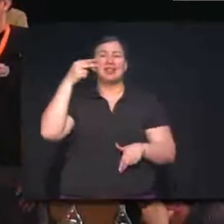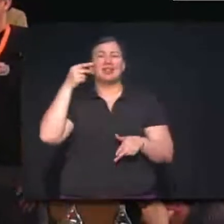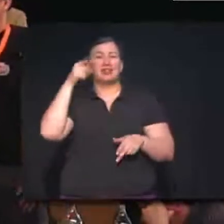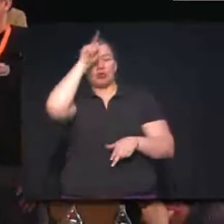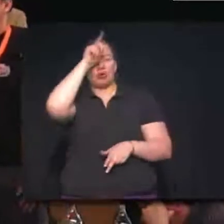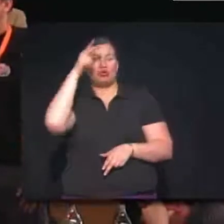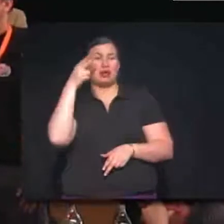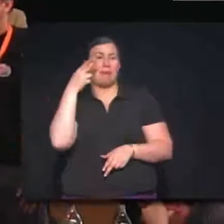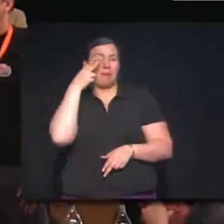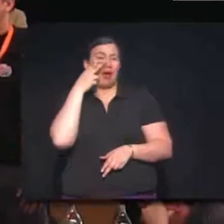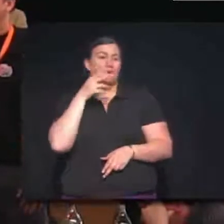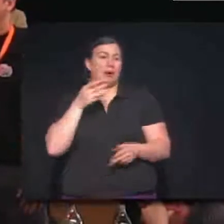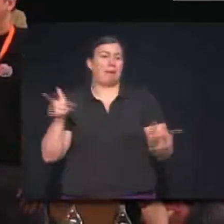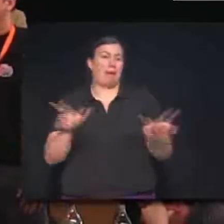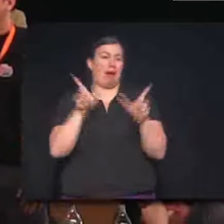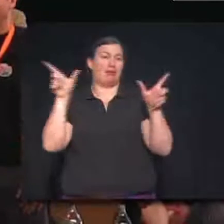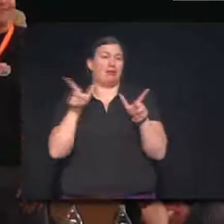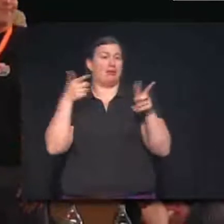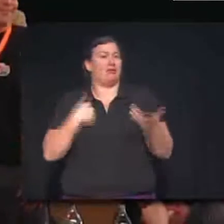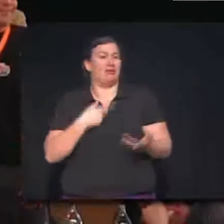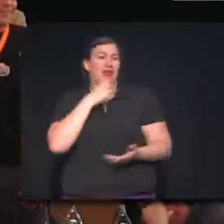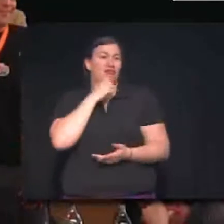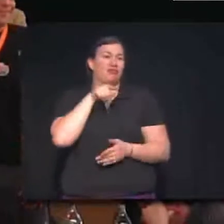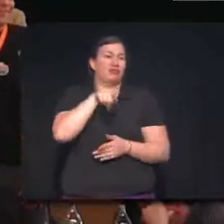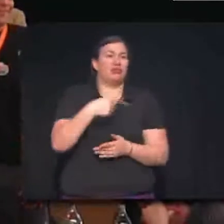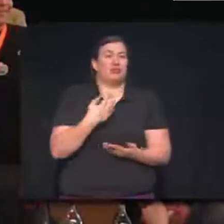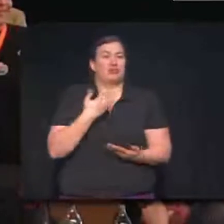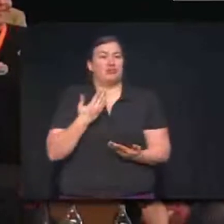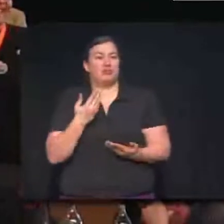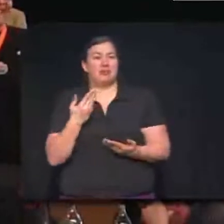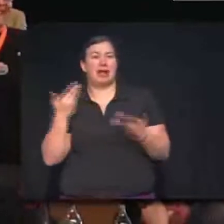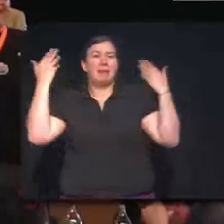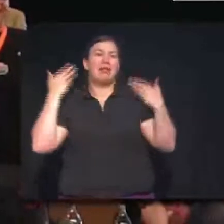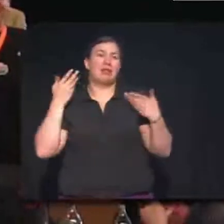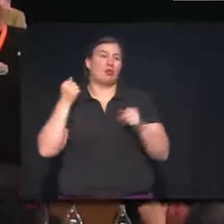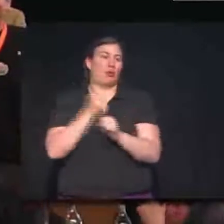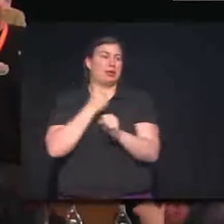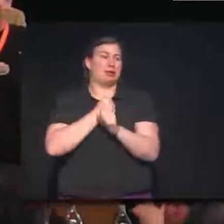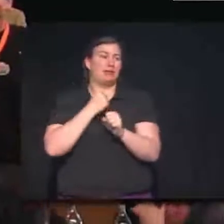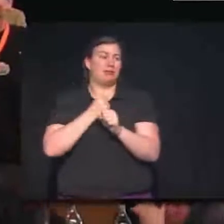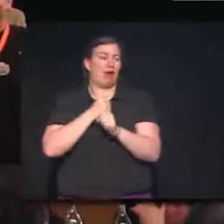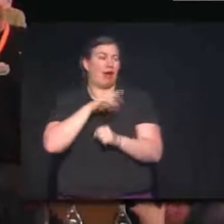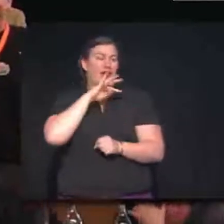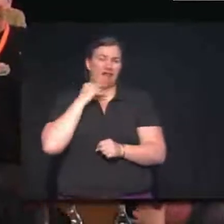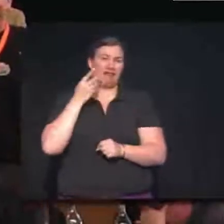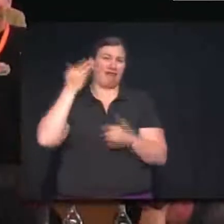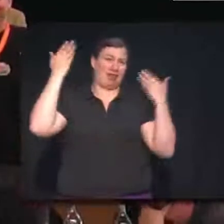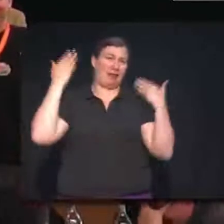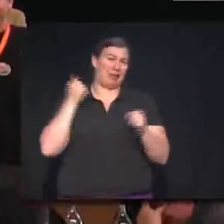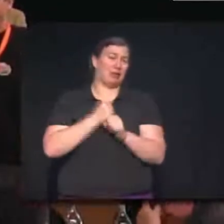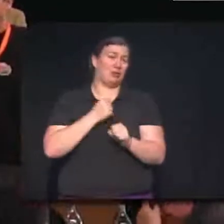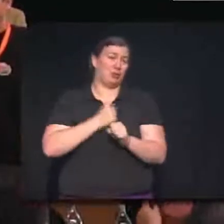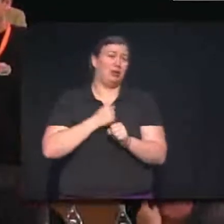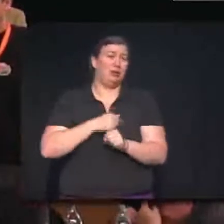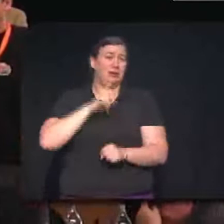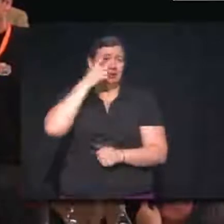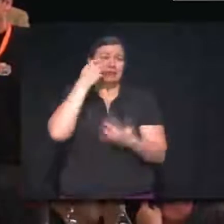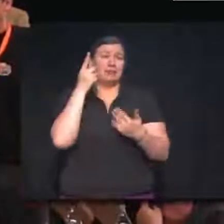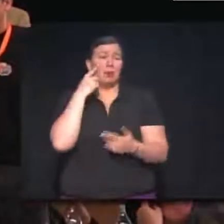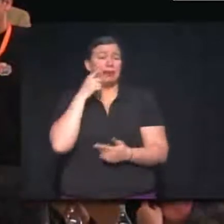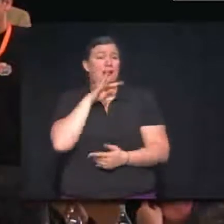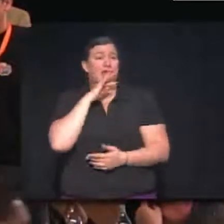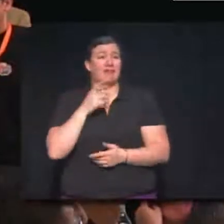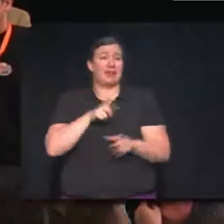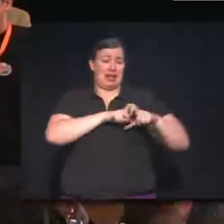usually in the background South behind me in the background the lots of people on the stage of the